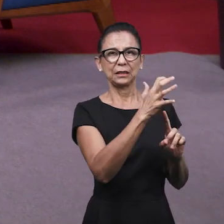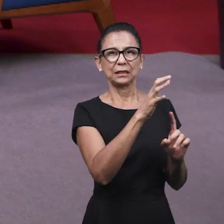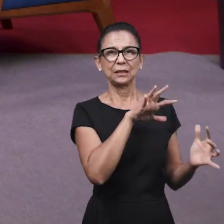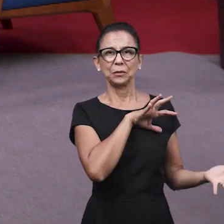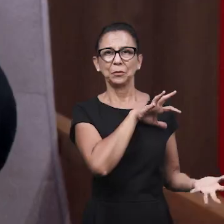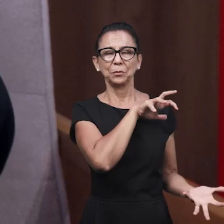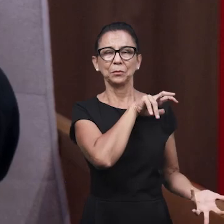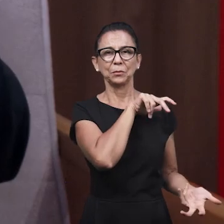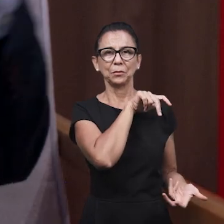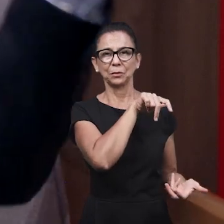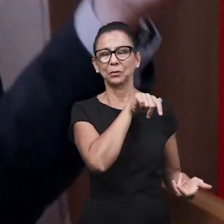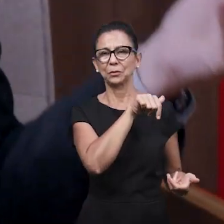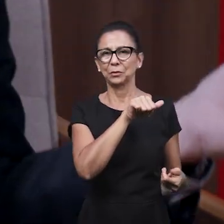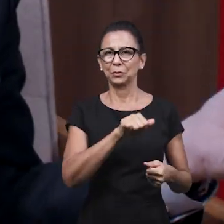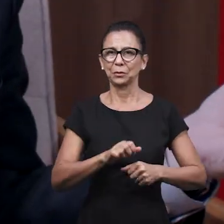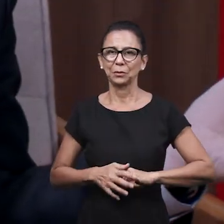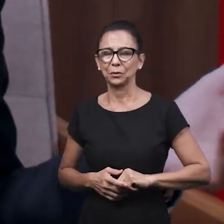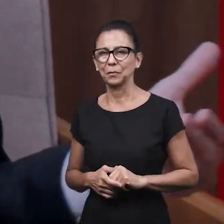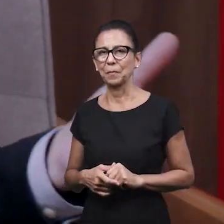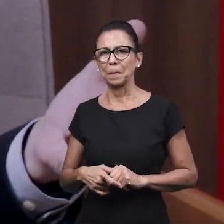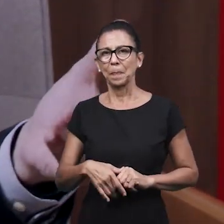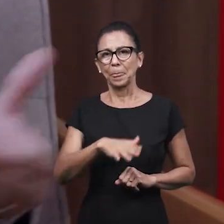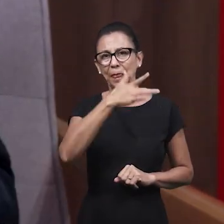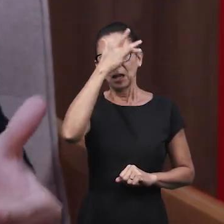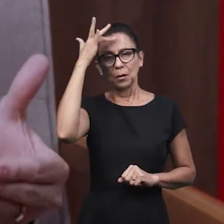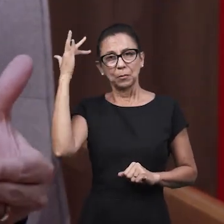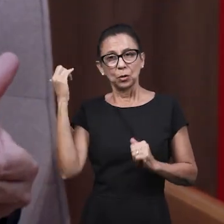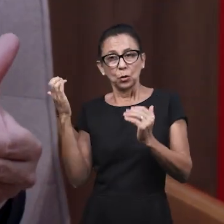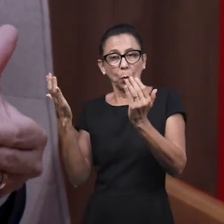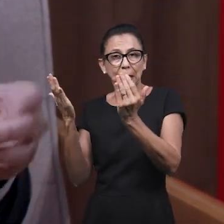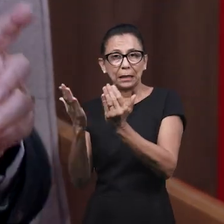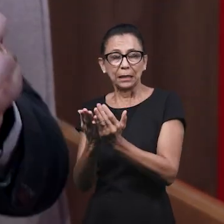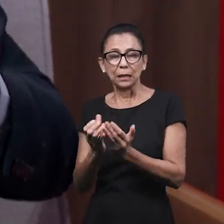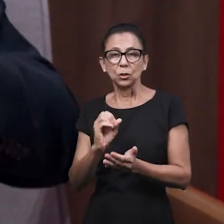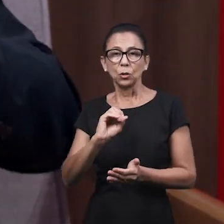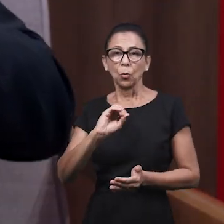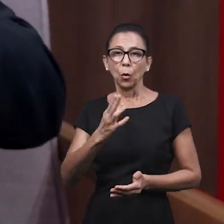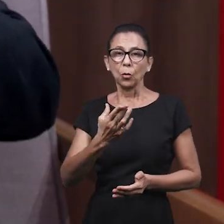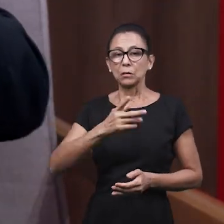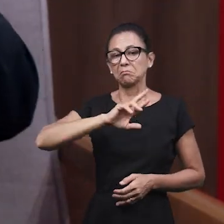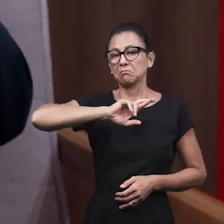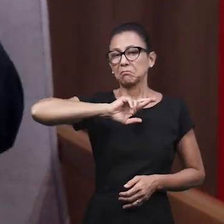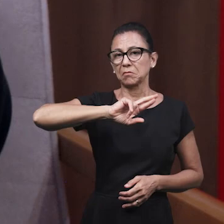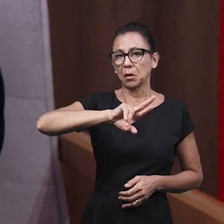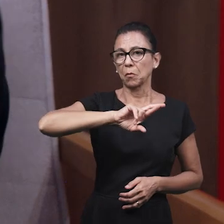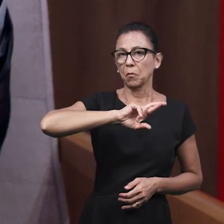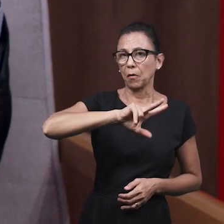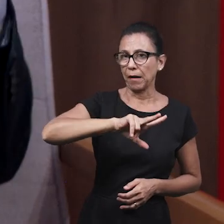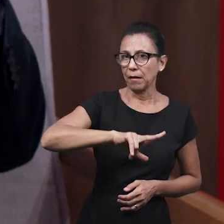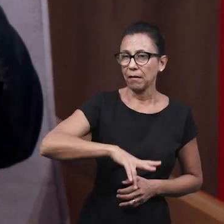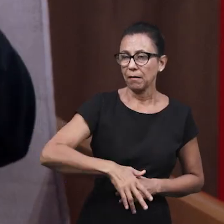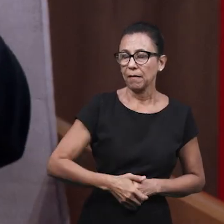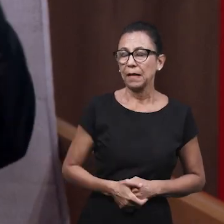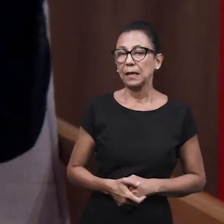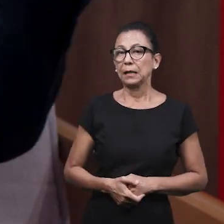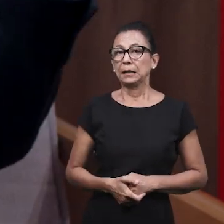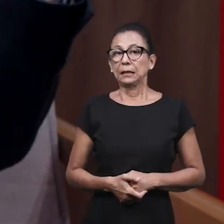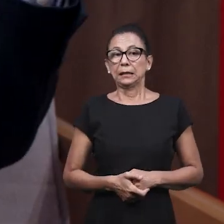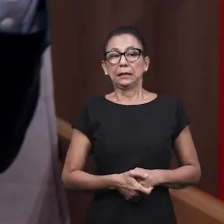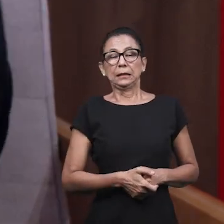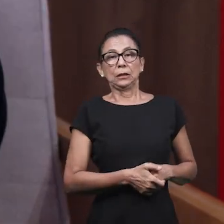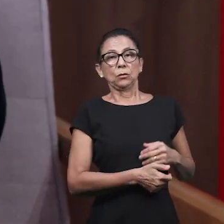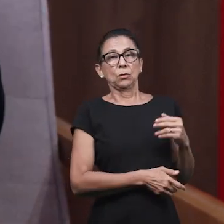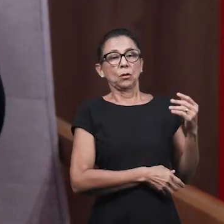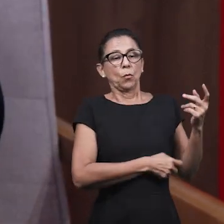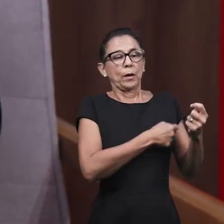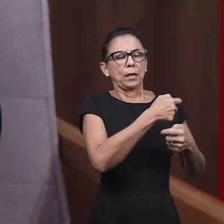de l'Antichrist qui est déjà dans le monde, et on dit ici aux gens qui sont chrétiens ou à ceux qui ne sont pas chrétiens, de certaine manière, ils